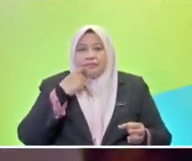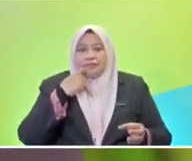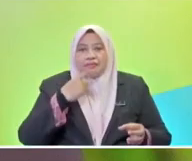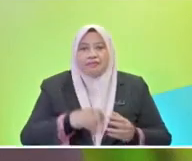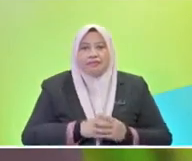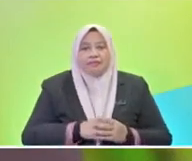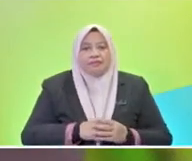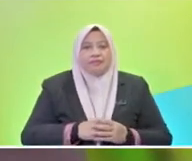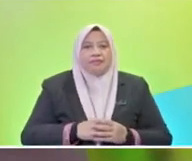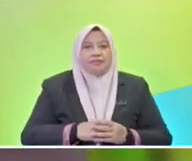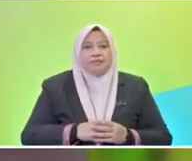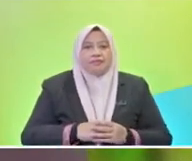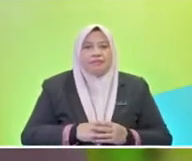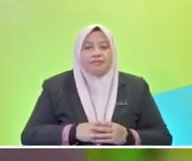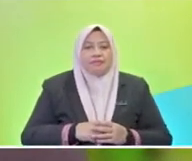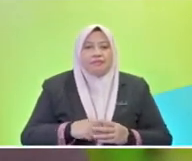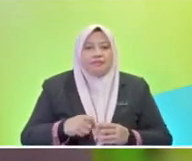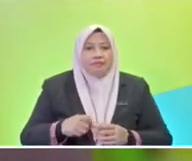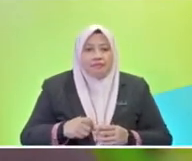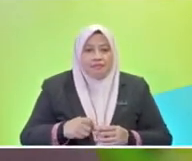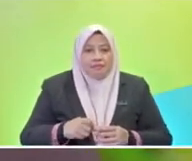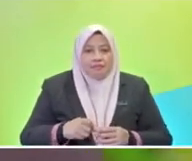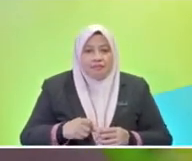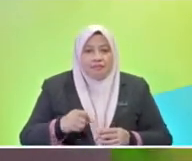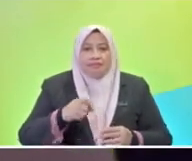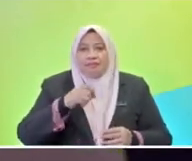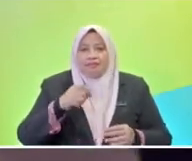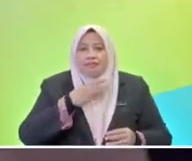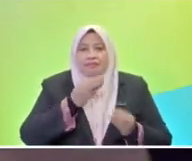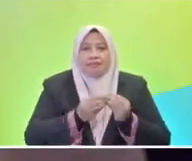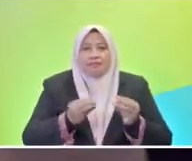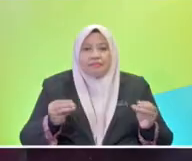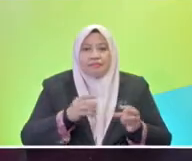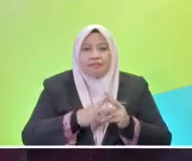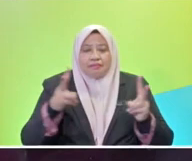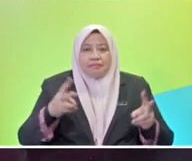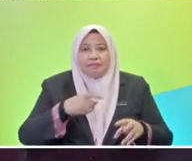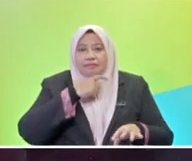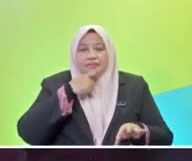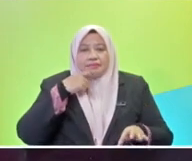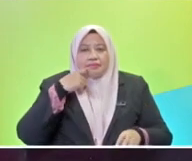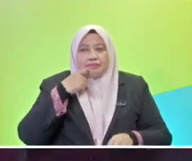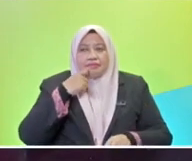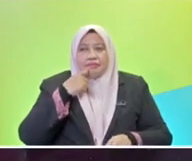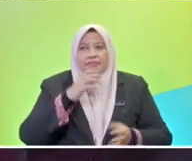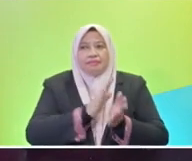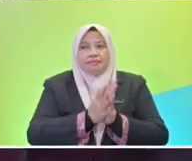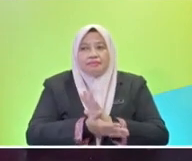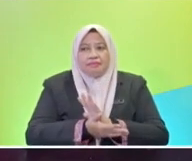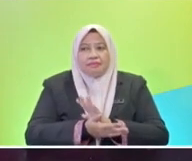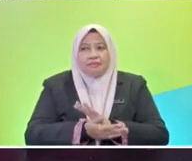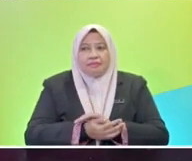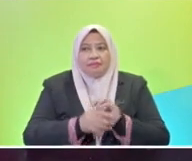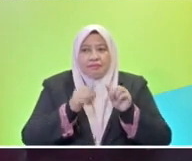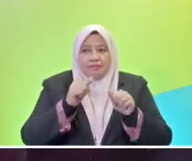kering dah tu. Pasti dia gerak. Itu dia. Kering sangat ni, cikgu. Okey. Jadi, kita tampalkan